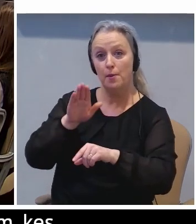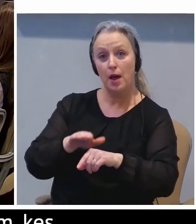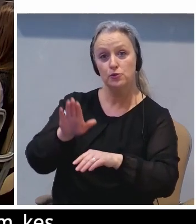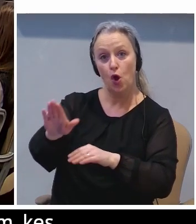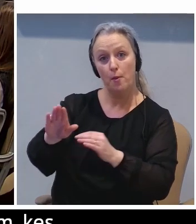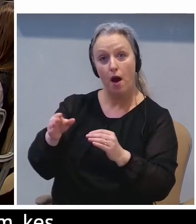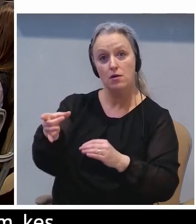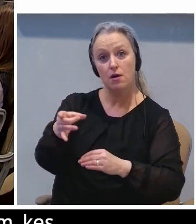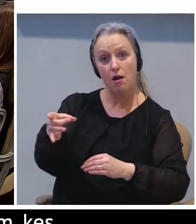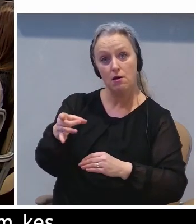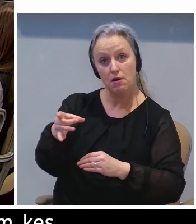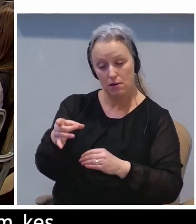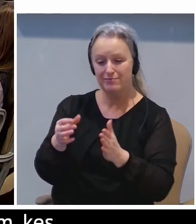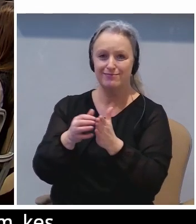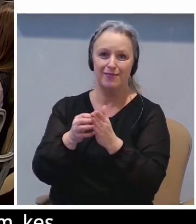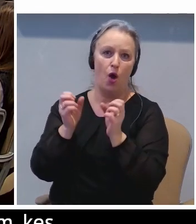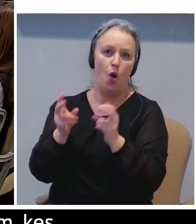See on ohutum.